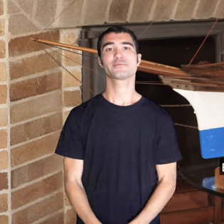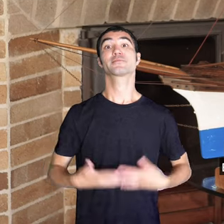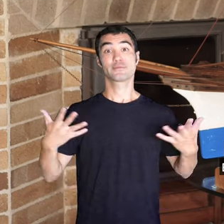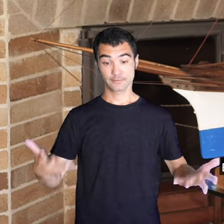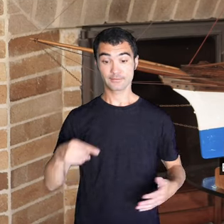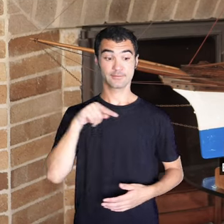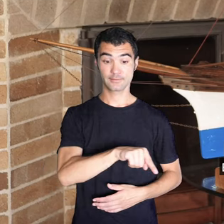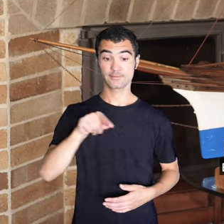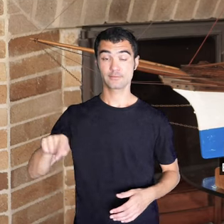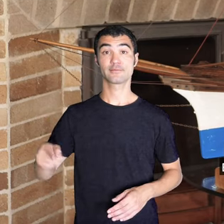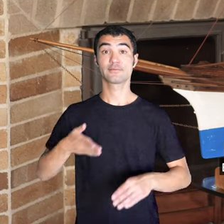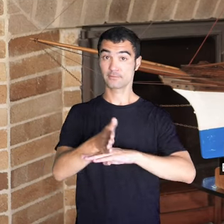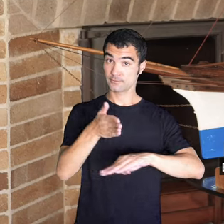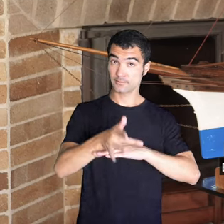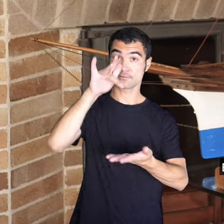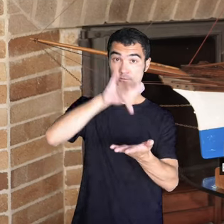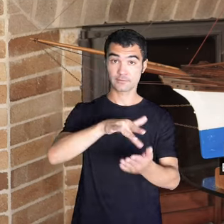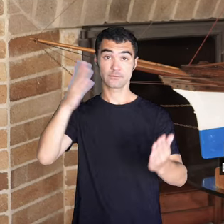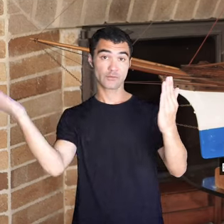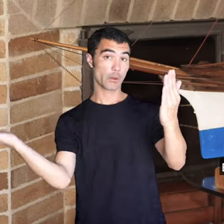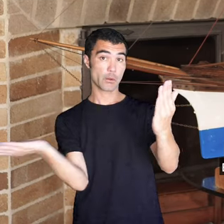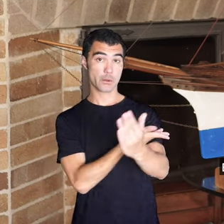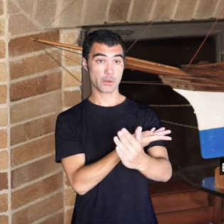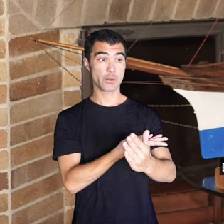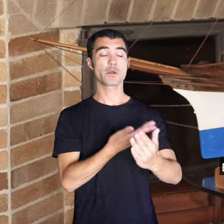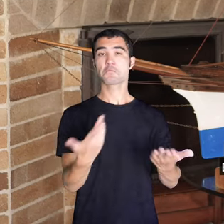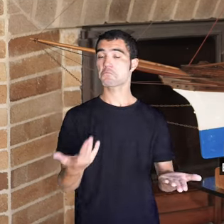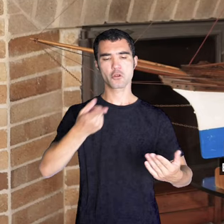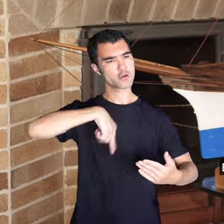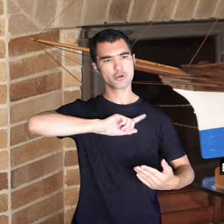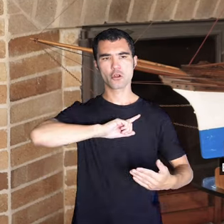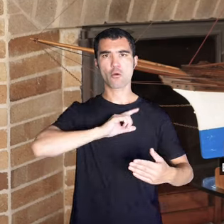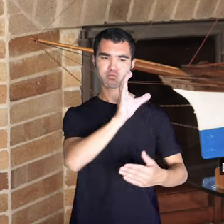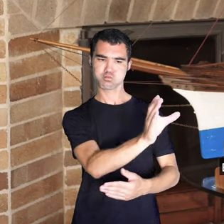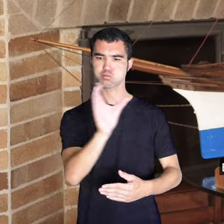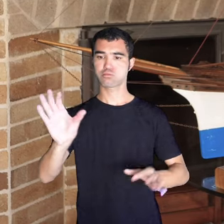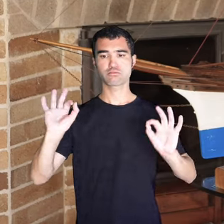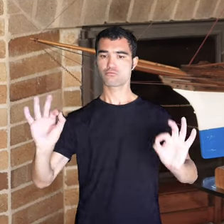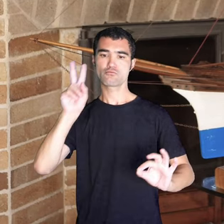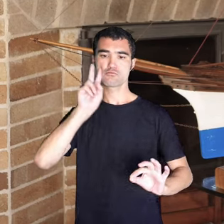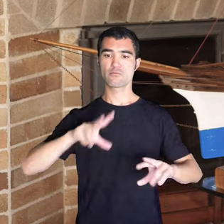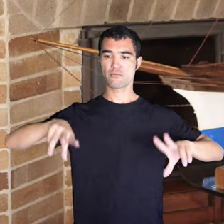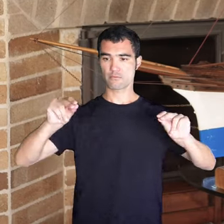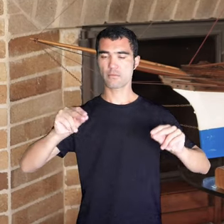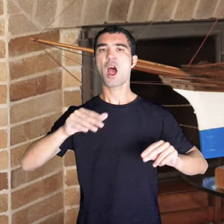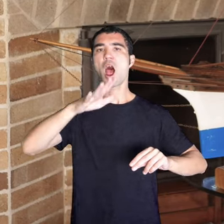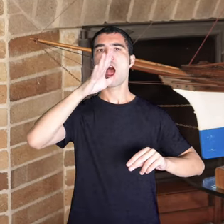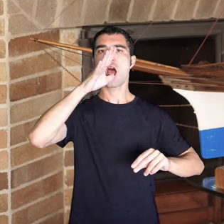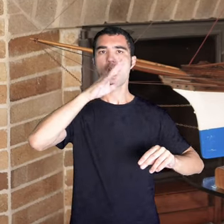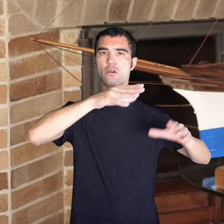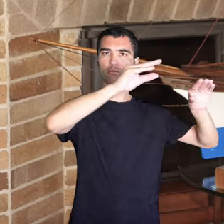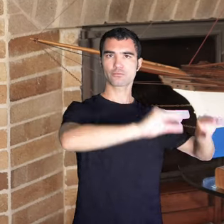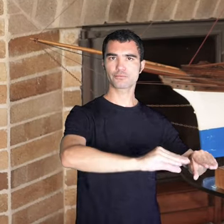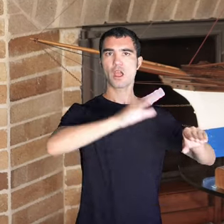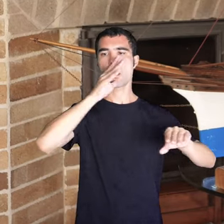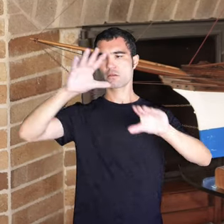I aquesta madera, una vegada tallada, la posaven, normalment ja en els gruixos fets, la posaven en la mull, ja sigui dins